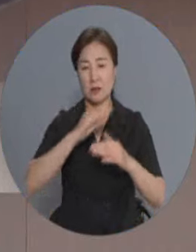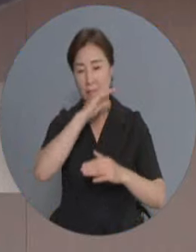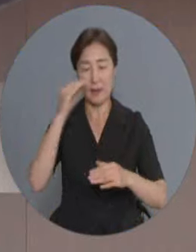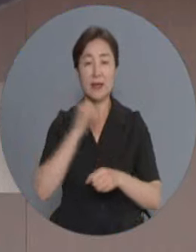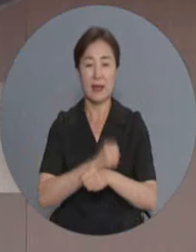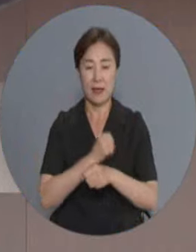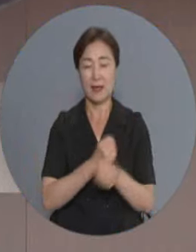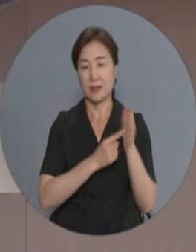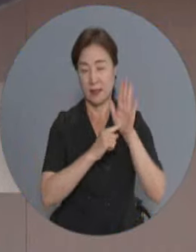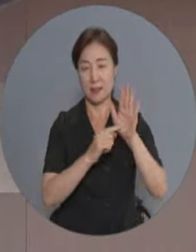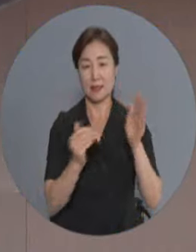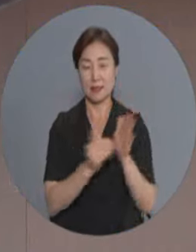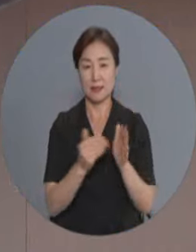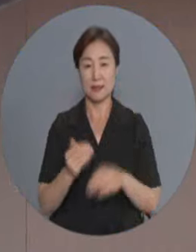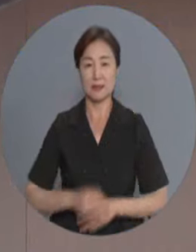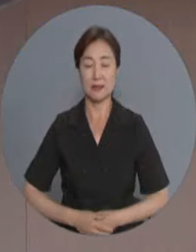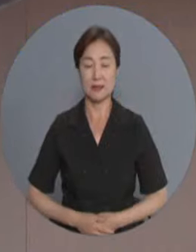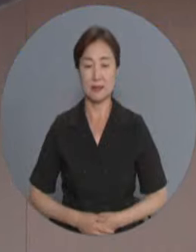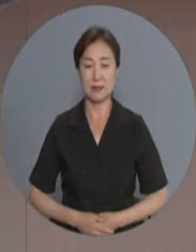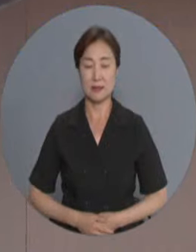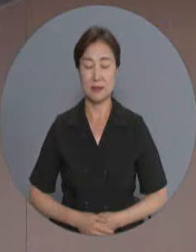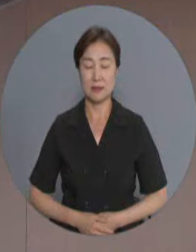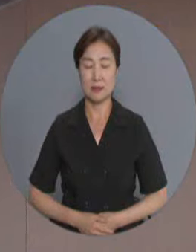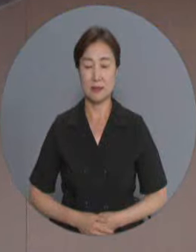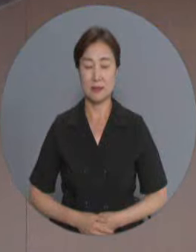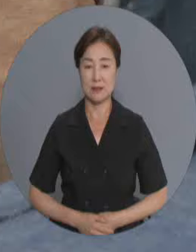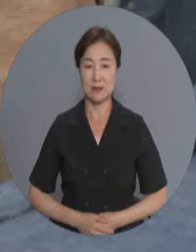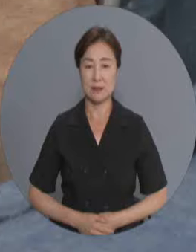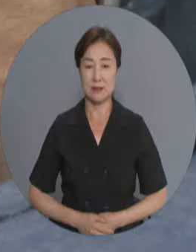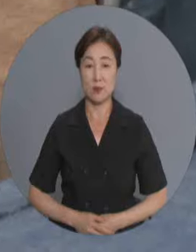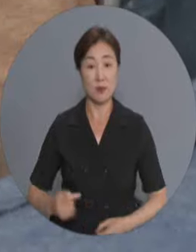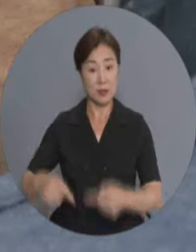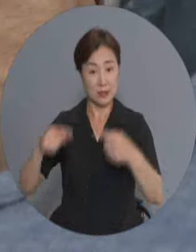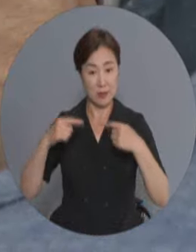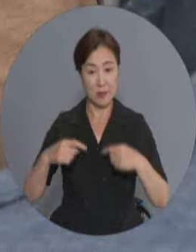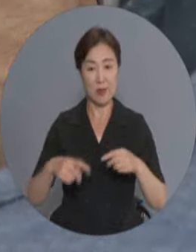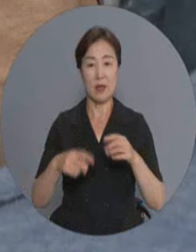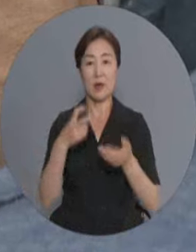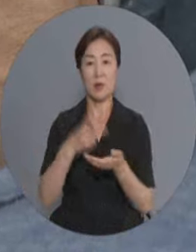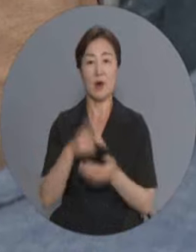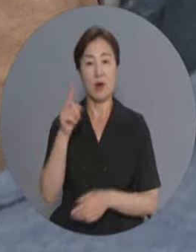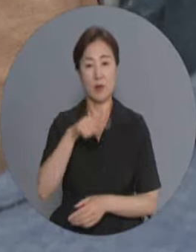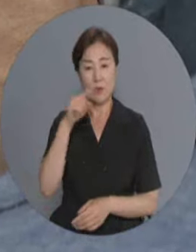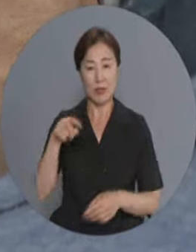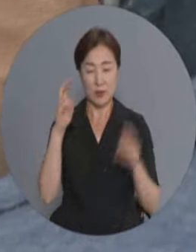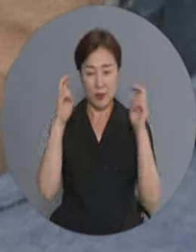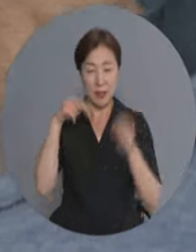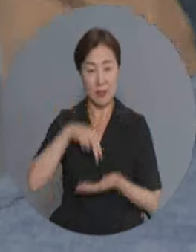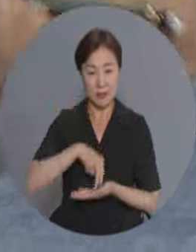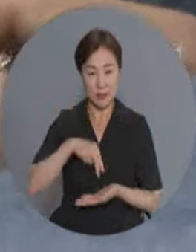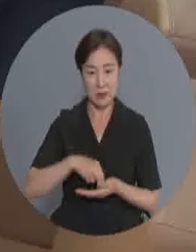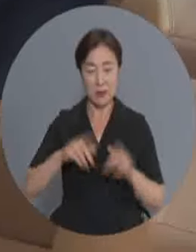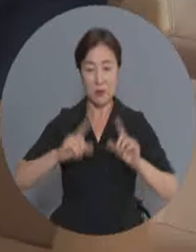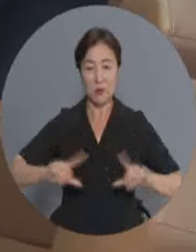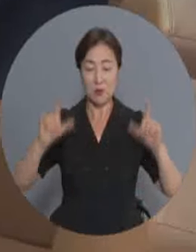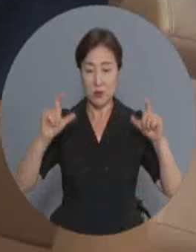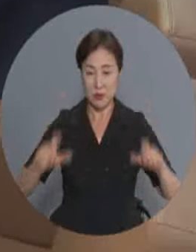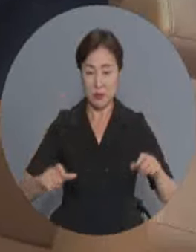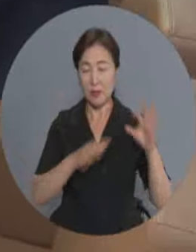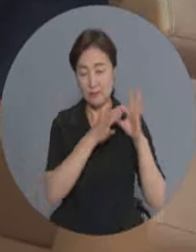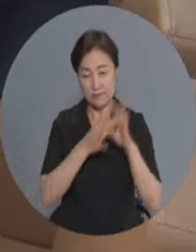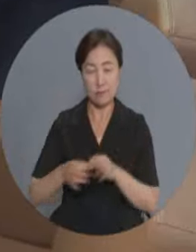것이라고도 강조했습니다. 이 자리에서 컨소시엄에 참여한 법무법인 측은 전남 동북권 지역사회가